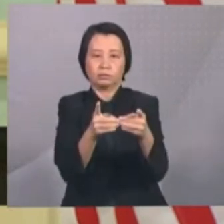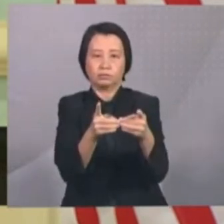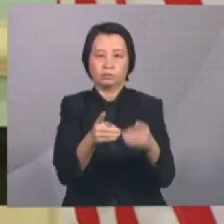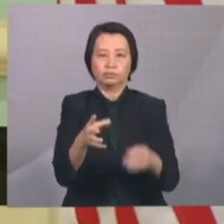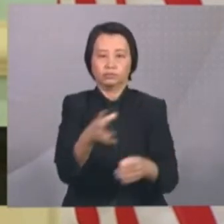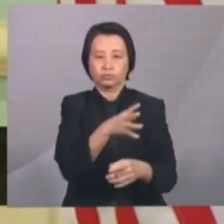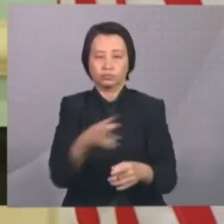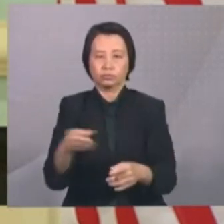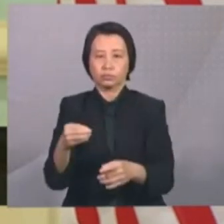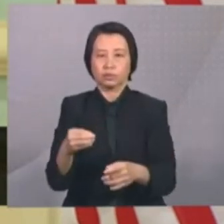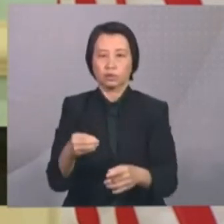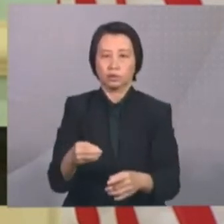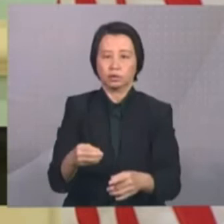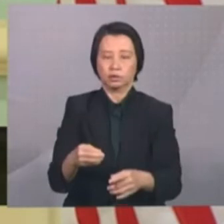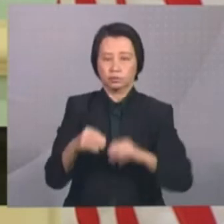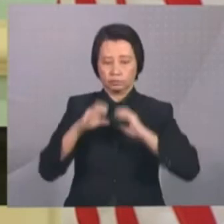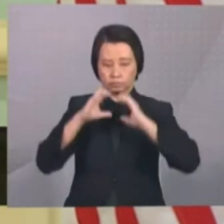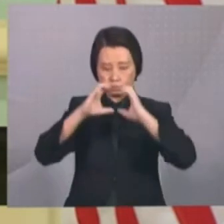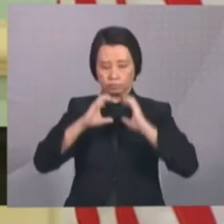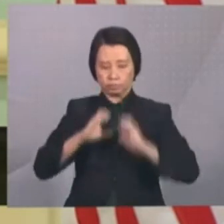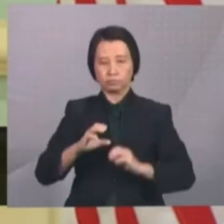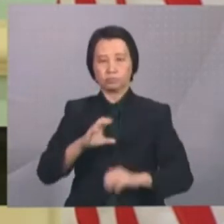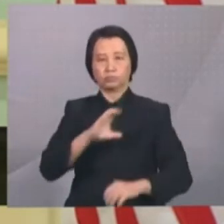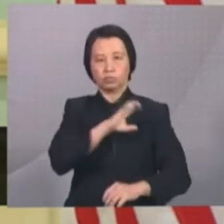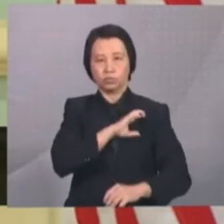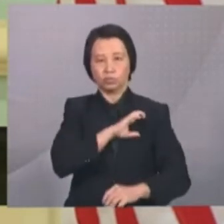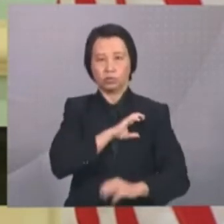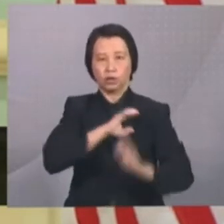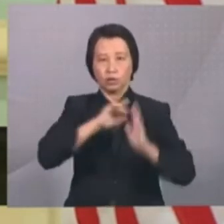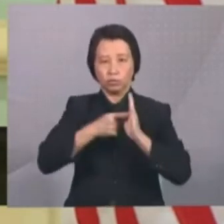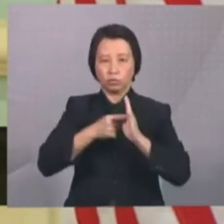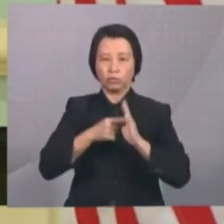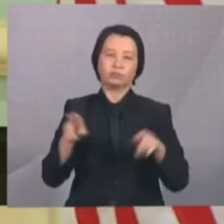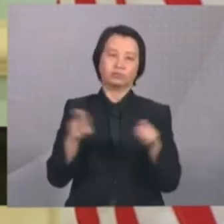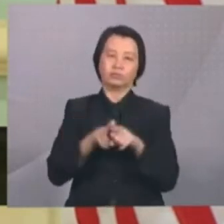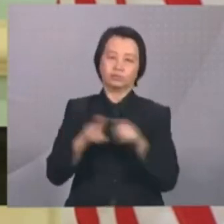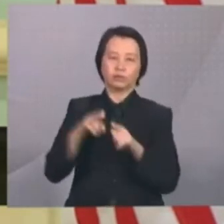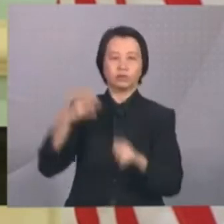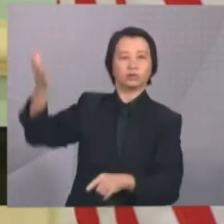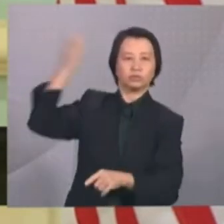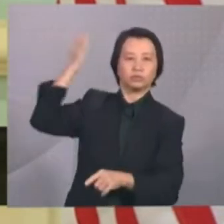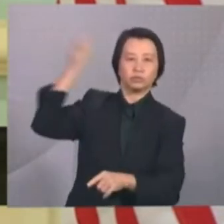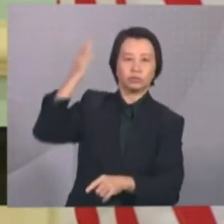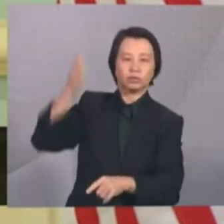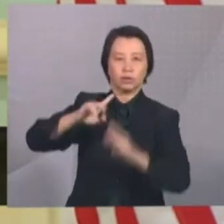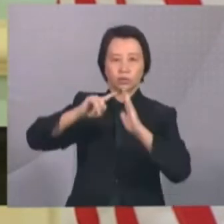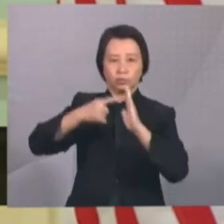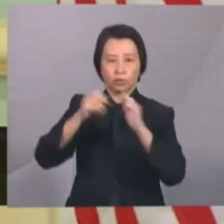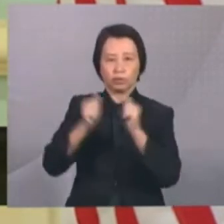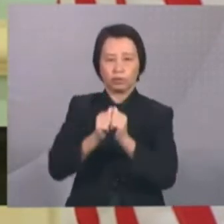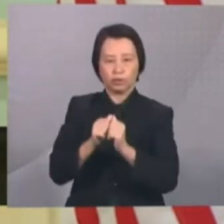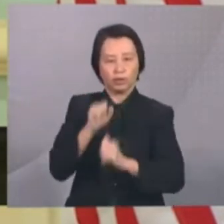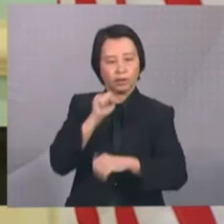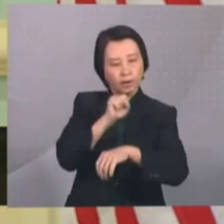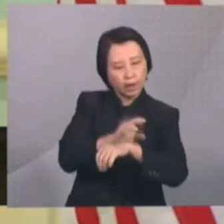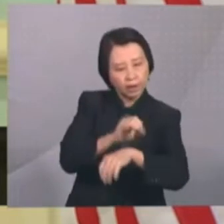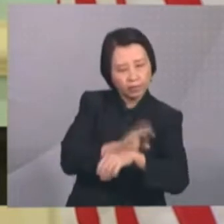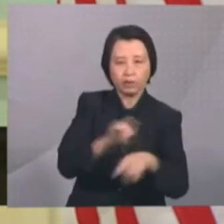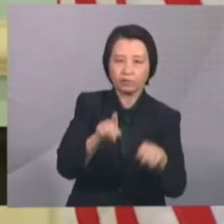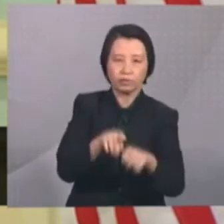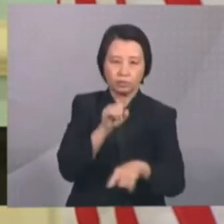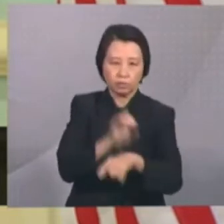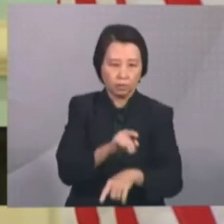dan pendekatan PH kulit adalah berbulu Tuti dulu bermula dengan nasihat